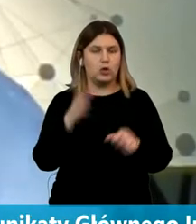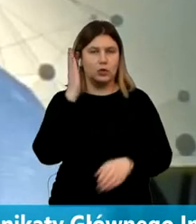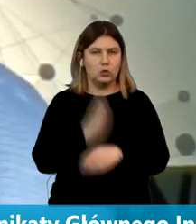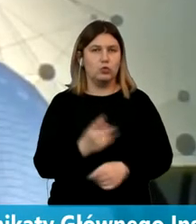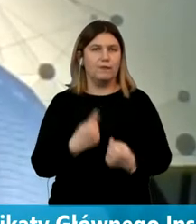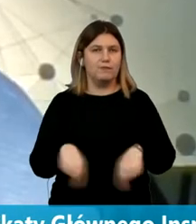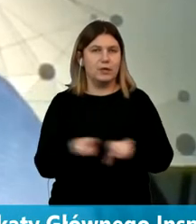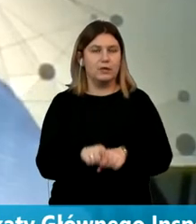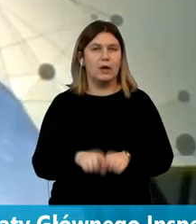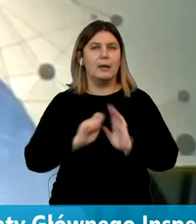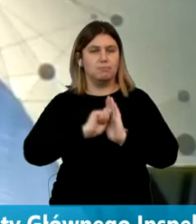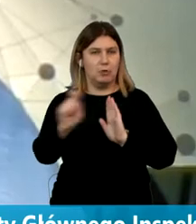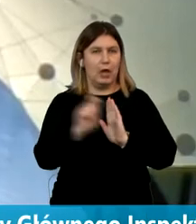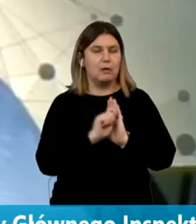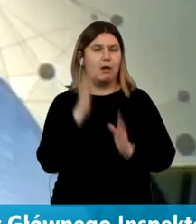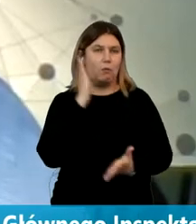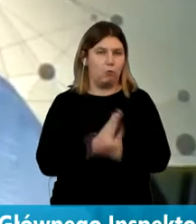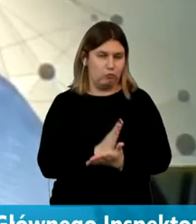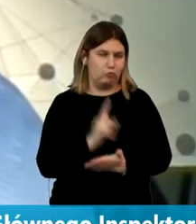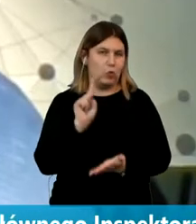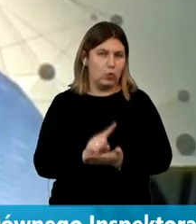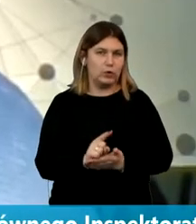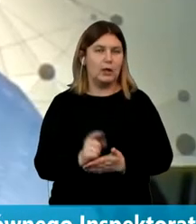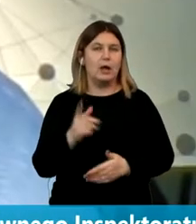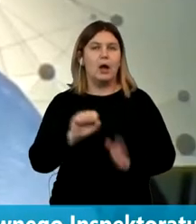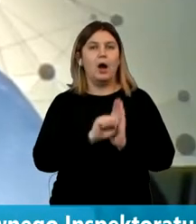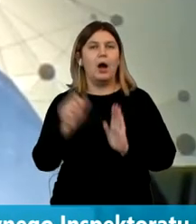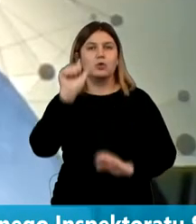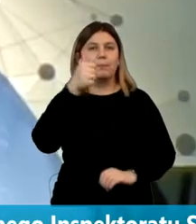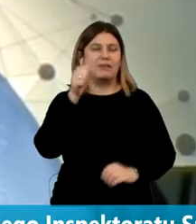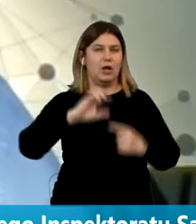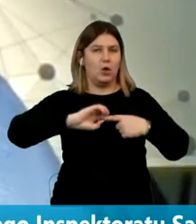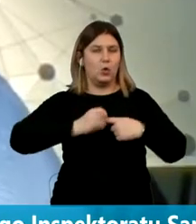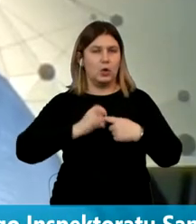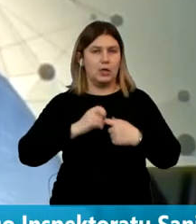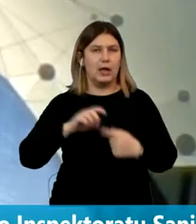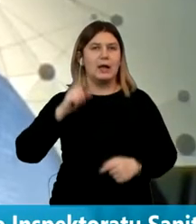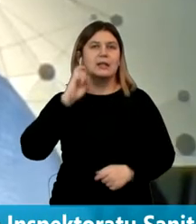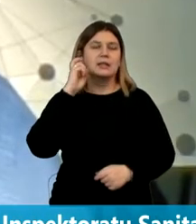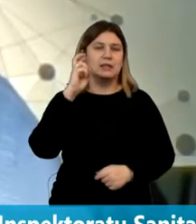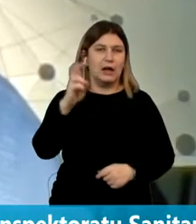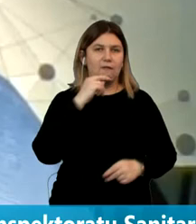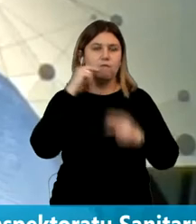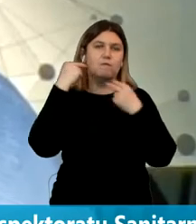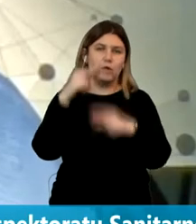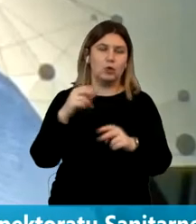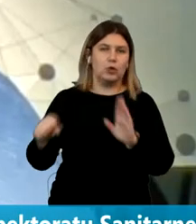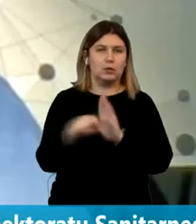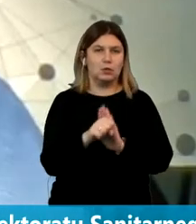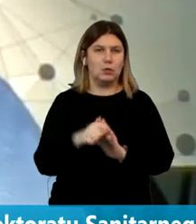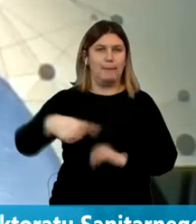wykonane. Przejazd się udał, a zatem miło mi poinformować, że od 1 grudnia tramwaje wrócą na